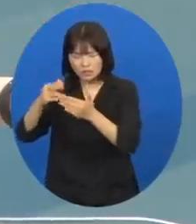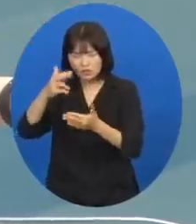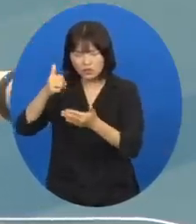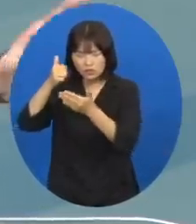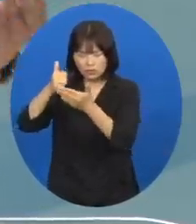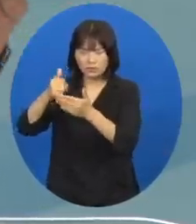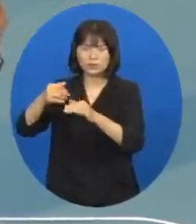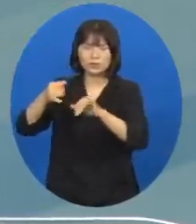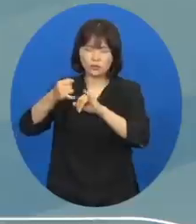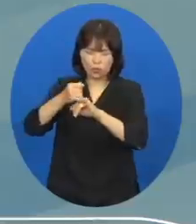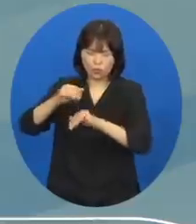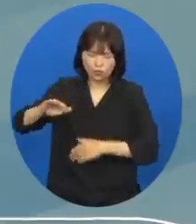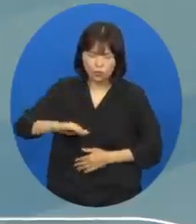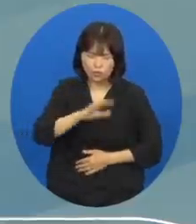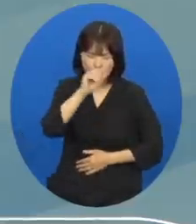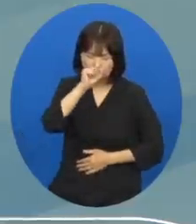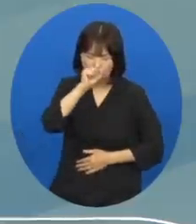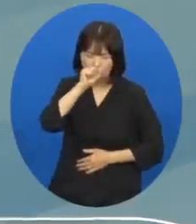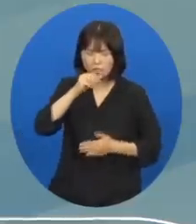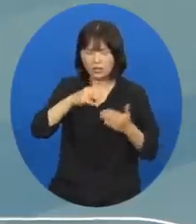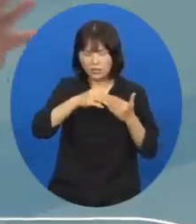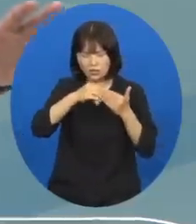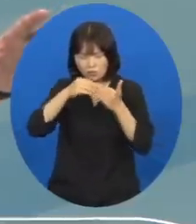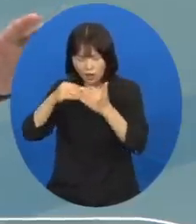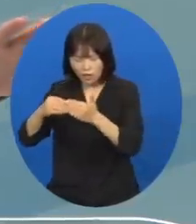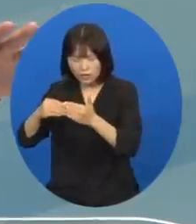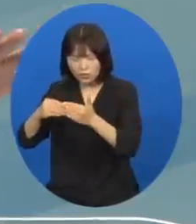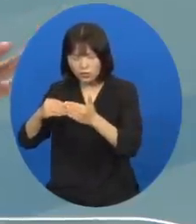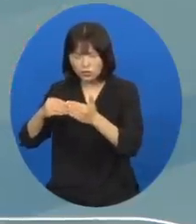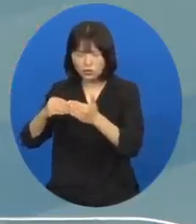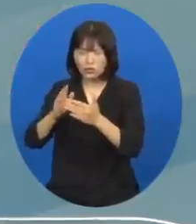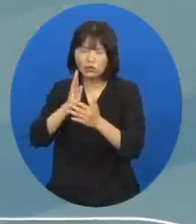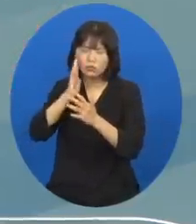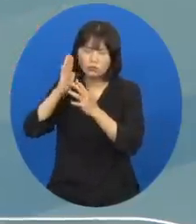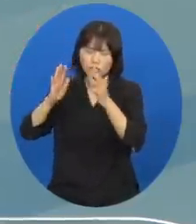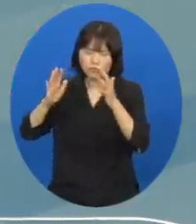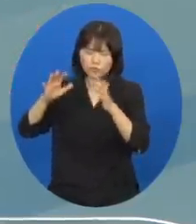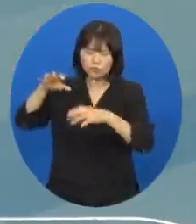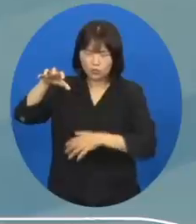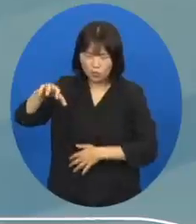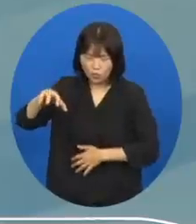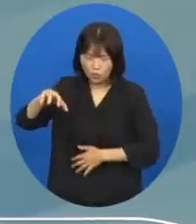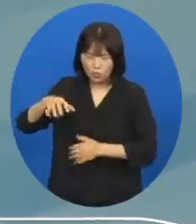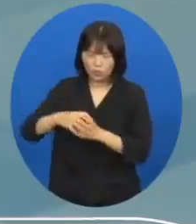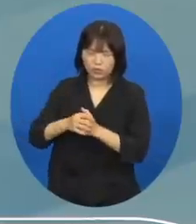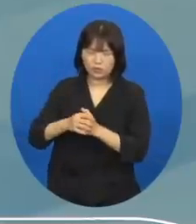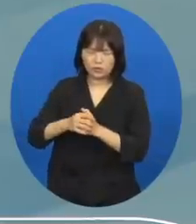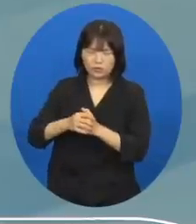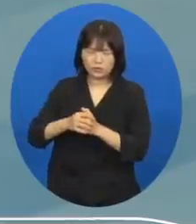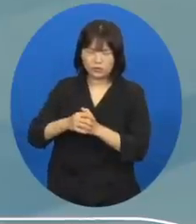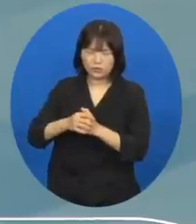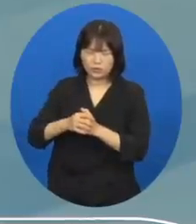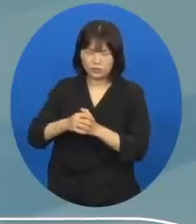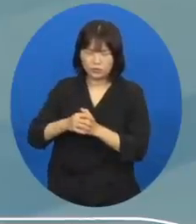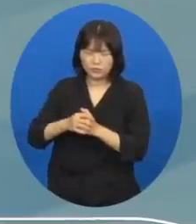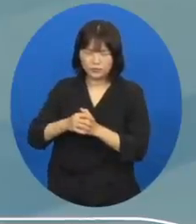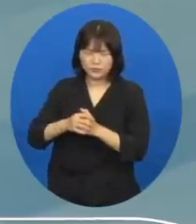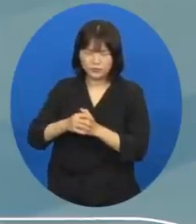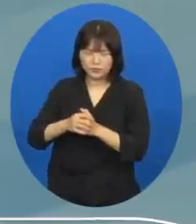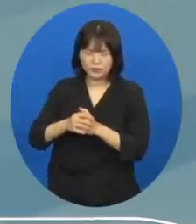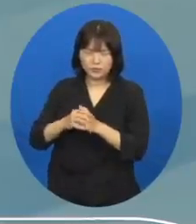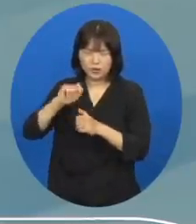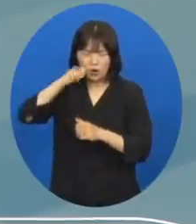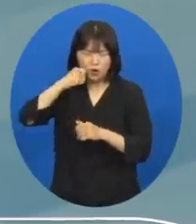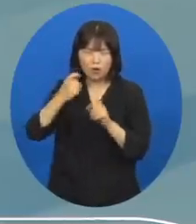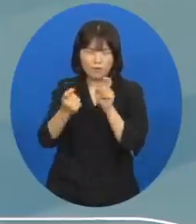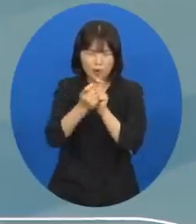우리를 선하게 인도하시고 푸른 초장으로 사망의 음침한 골짜기를 지날지라도 해받게 하지